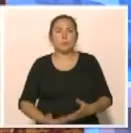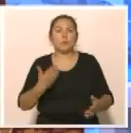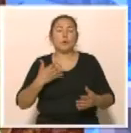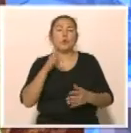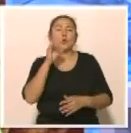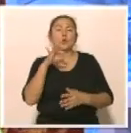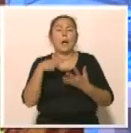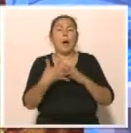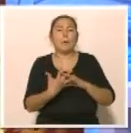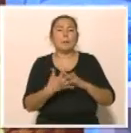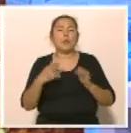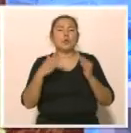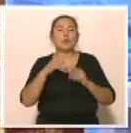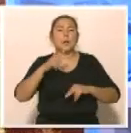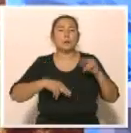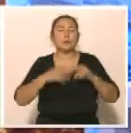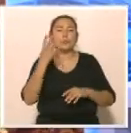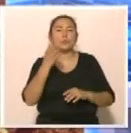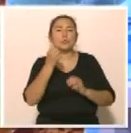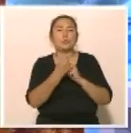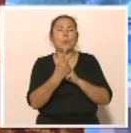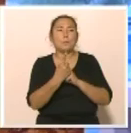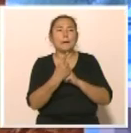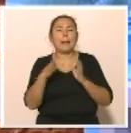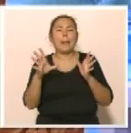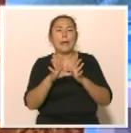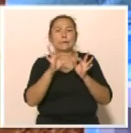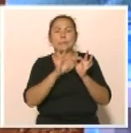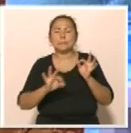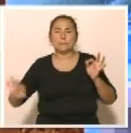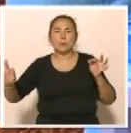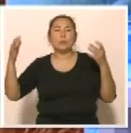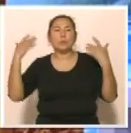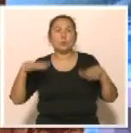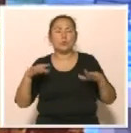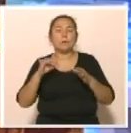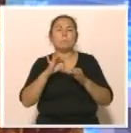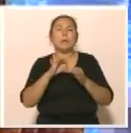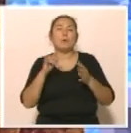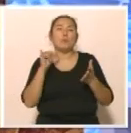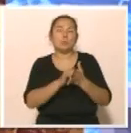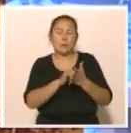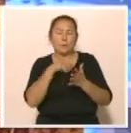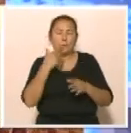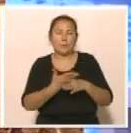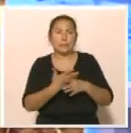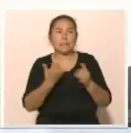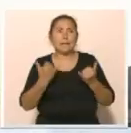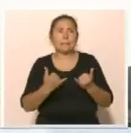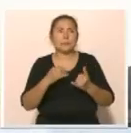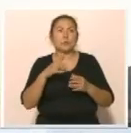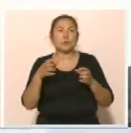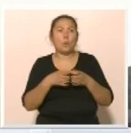Кыргаулунда үй салууга арналган 411 участкеге электр желиси тартылып жатыр. Казыргы таңда 11 шакырым ток